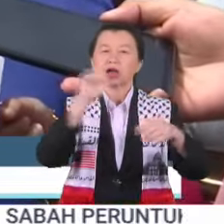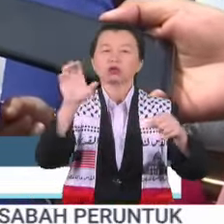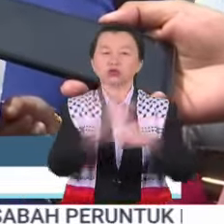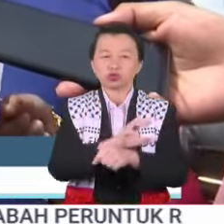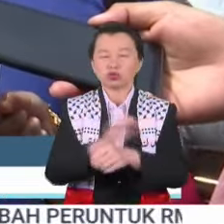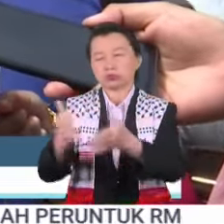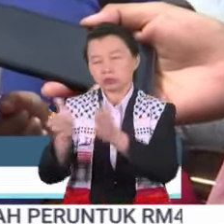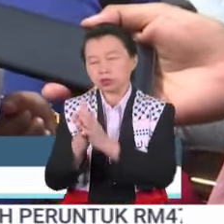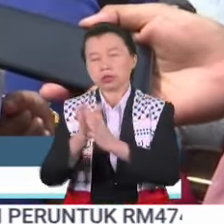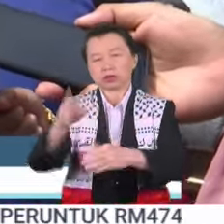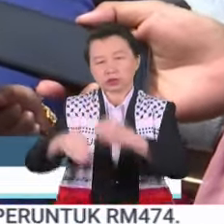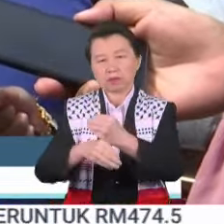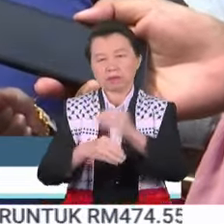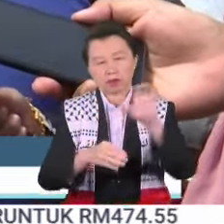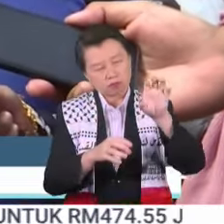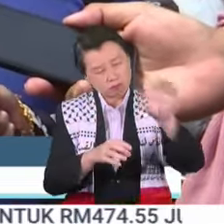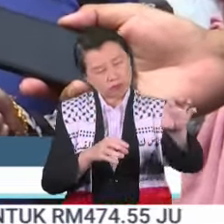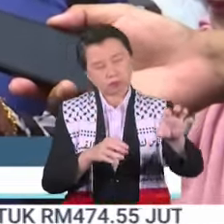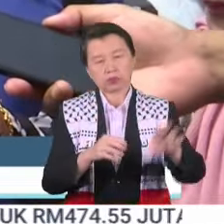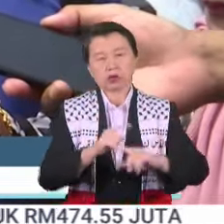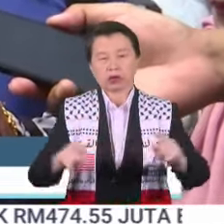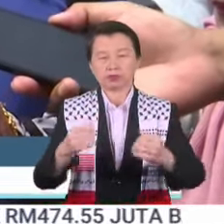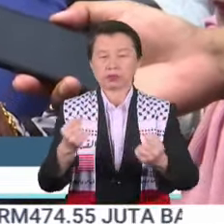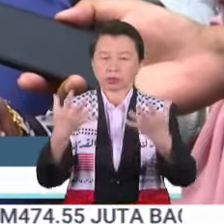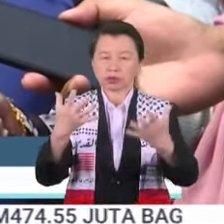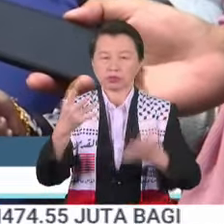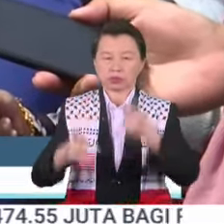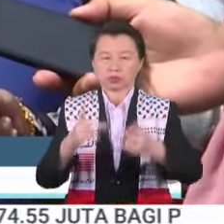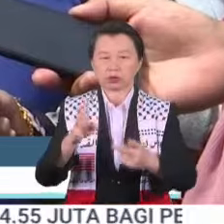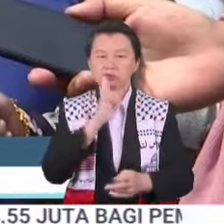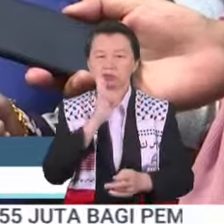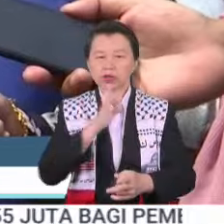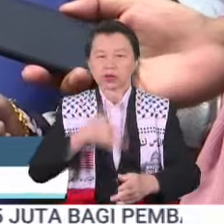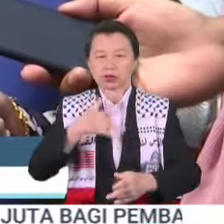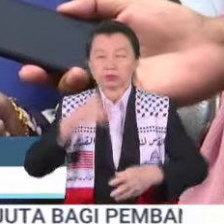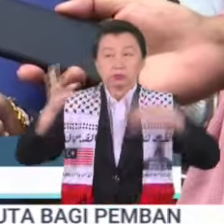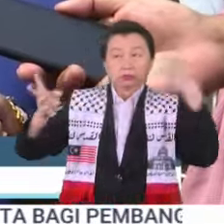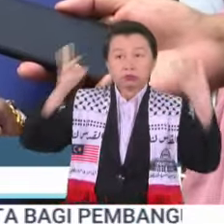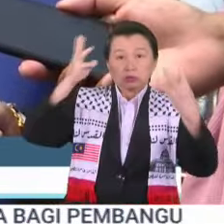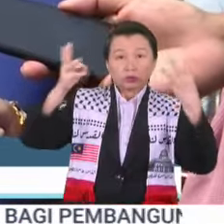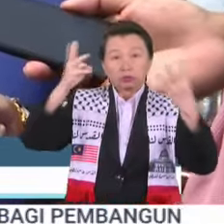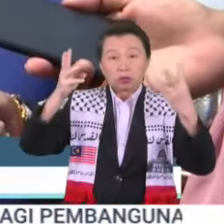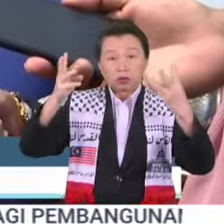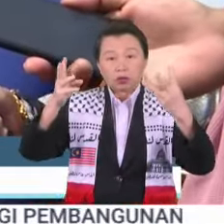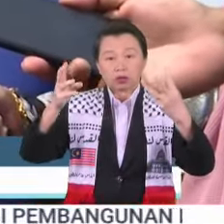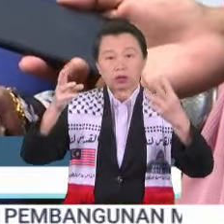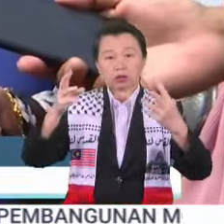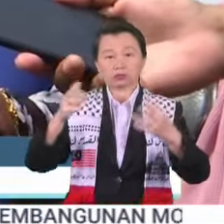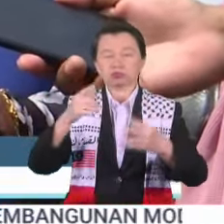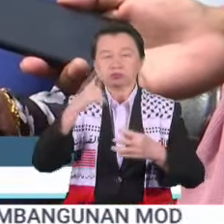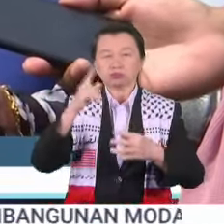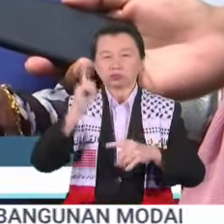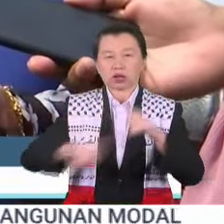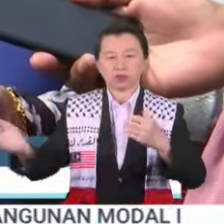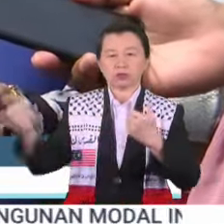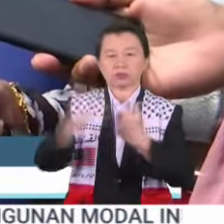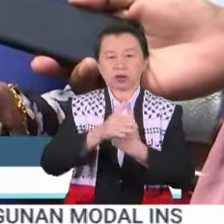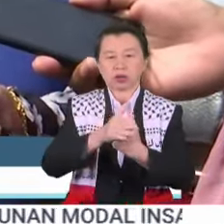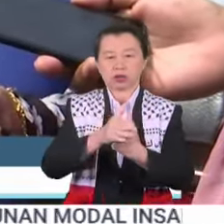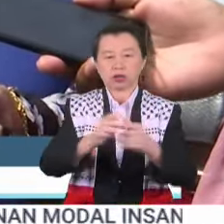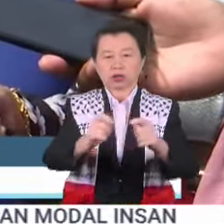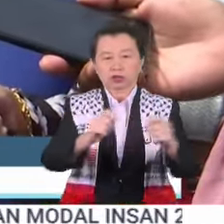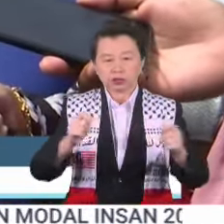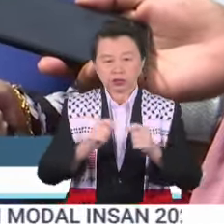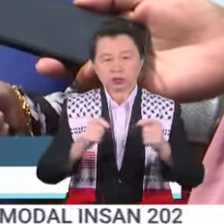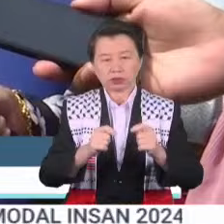kereta EV ni, ramai yang melahirkan rasa kebimbangan mereka, mereka tidak dapat balik semula ke